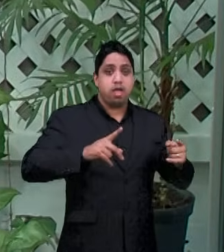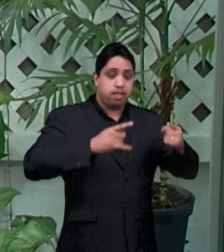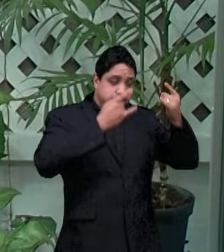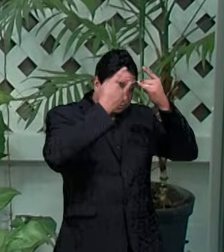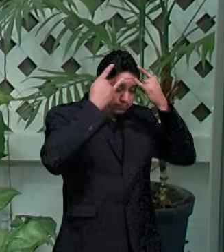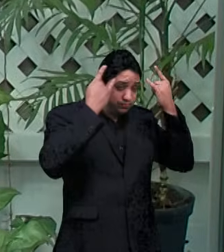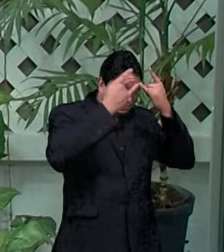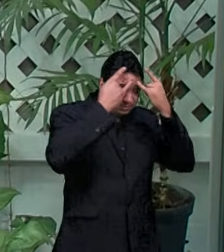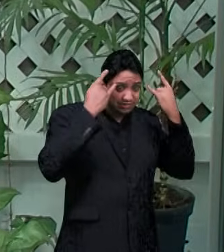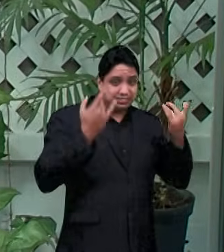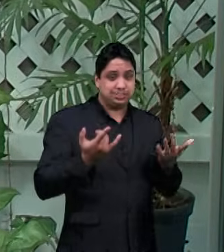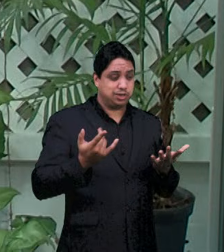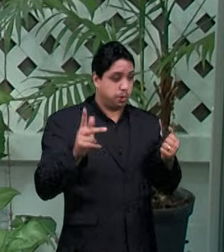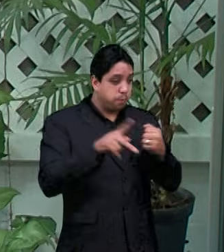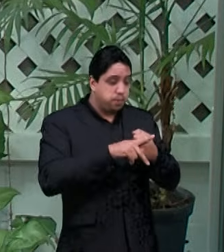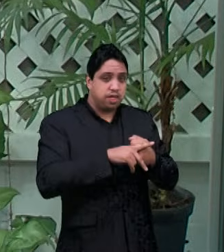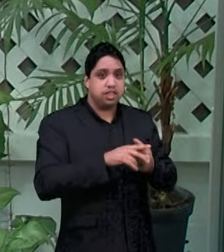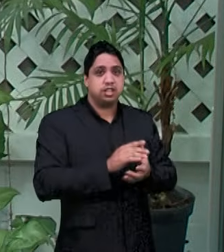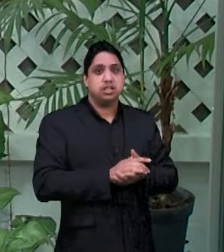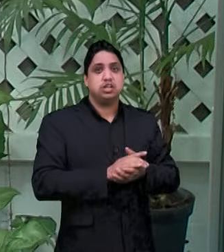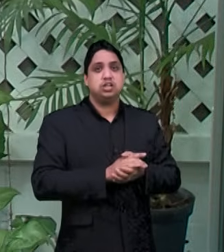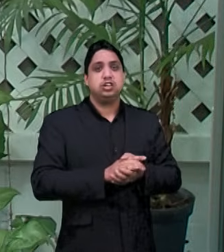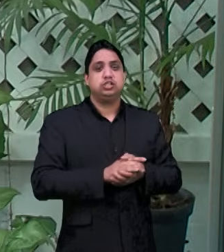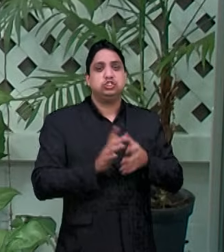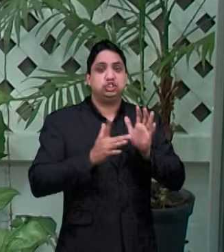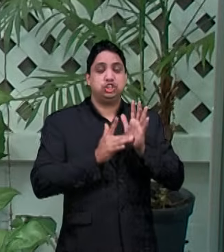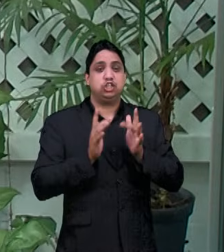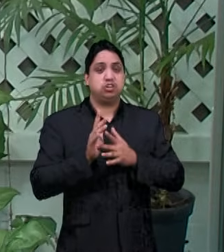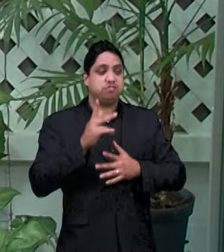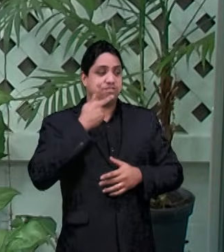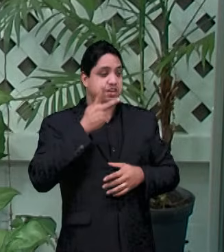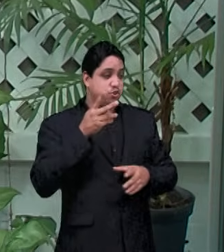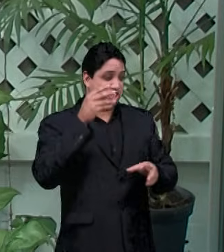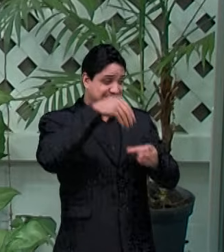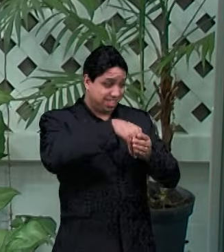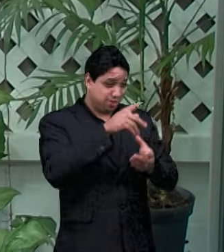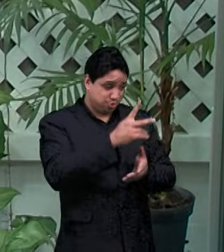je n'entre pas dans ton bateau, Pierre.